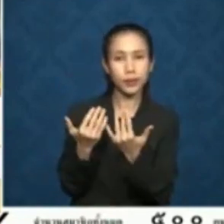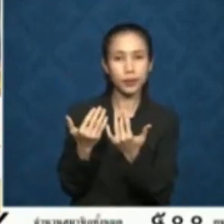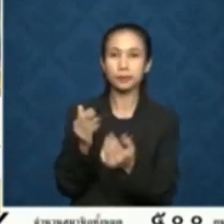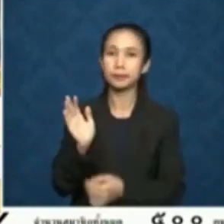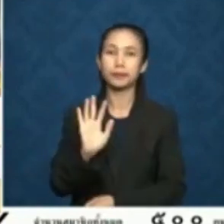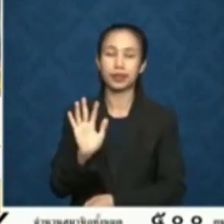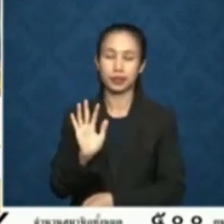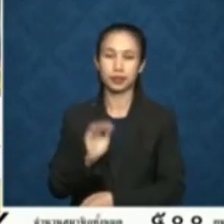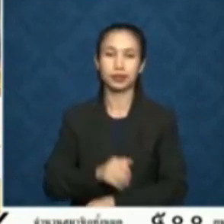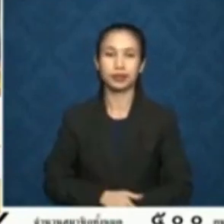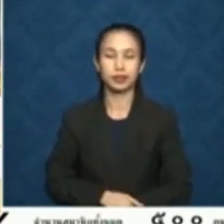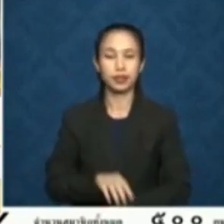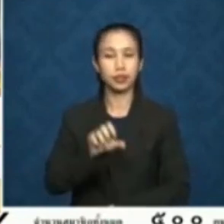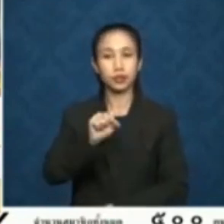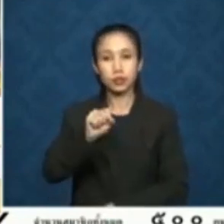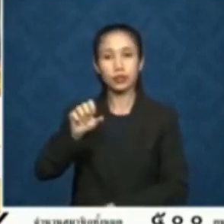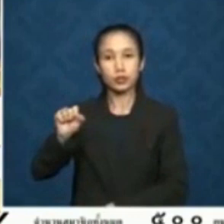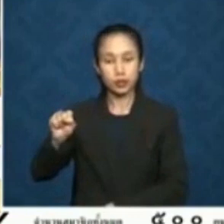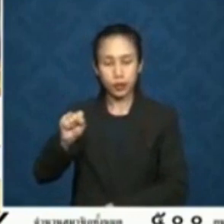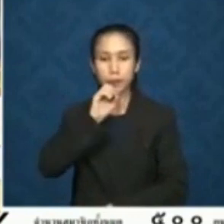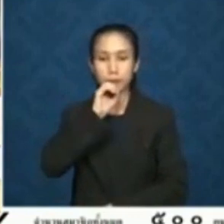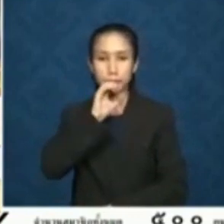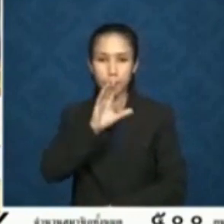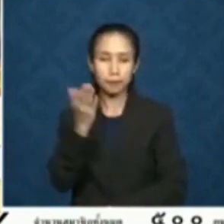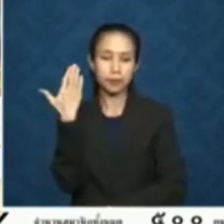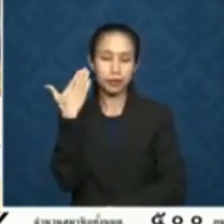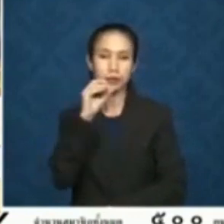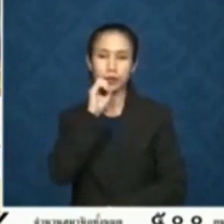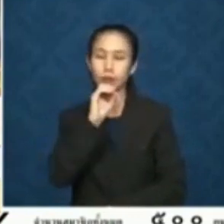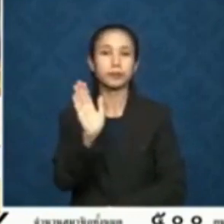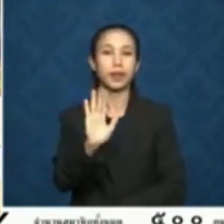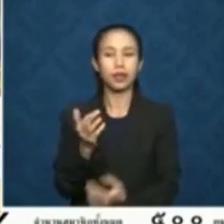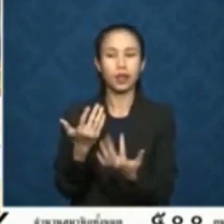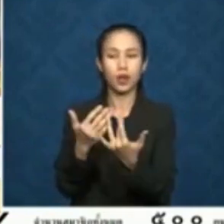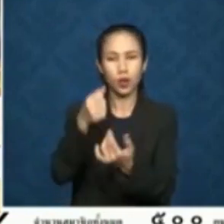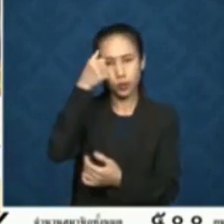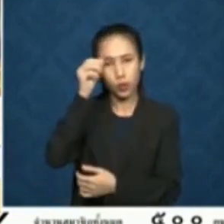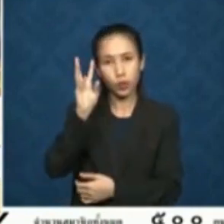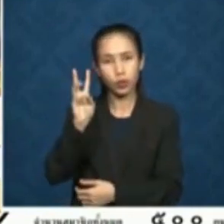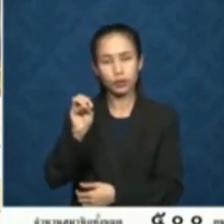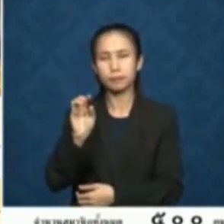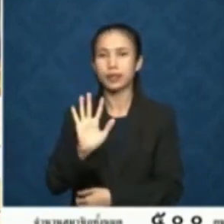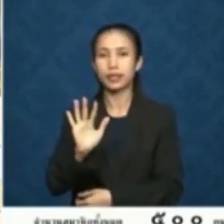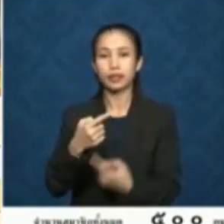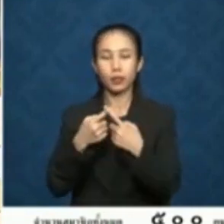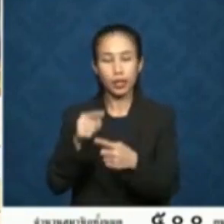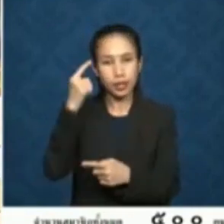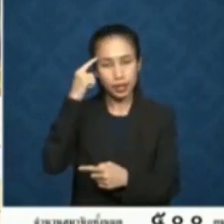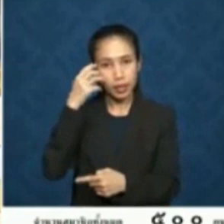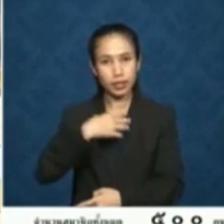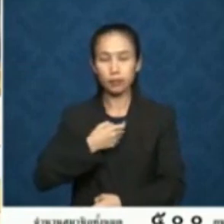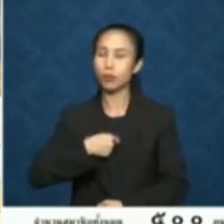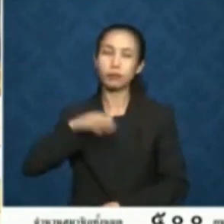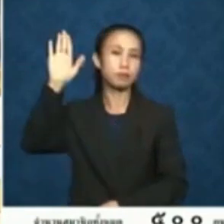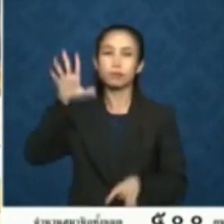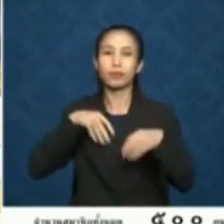งเวลานะครับตามที่ท่านสมาชิกได้กราบเรียนนะครับก็เพราะฉะนั้นยืนยันว่าทางคณะรัฐมนตรีนั้นนะครับต้องการที่จะ